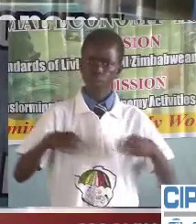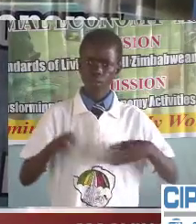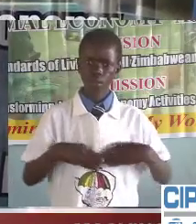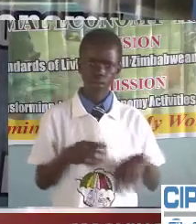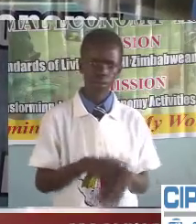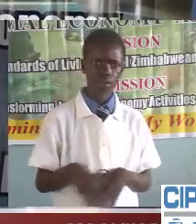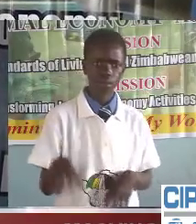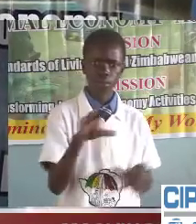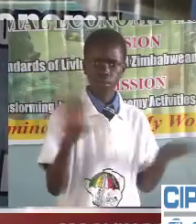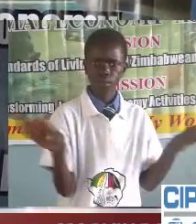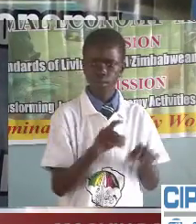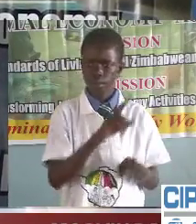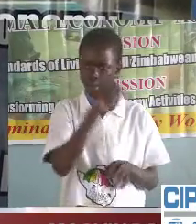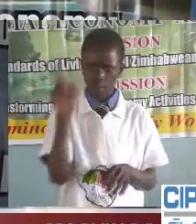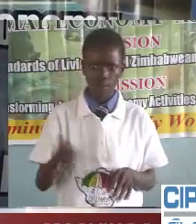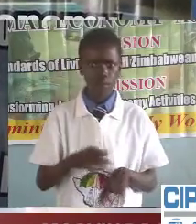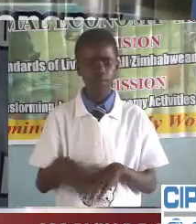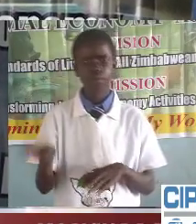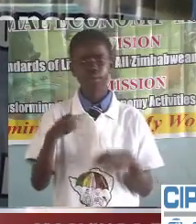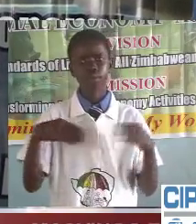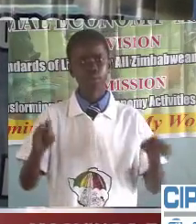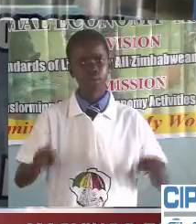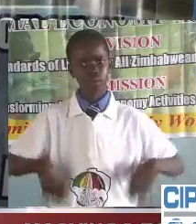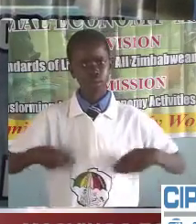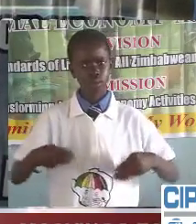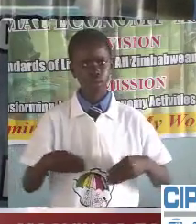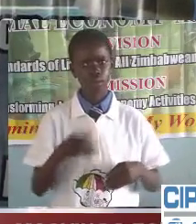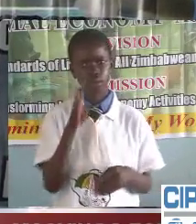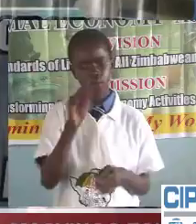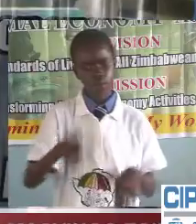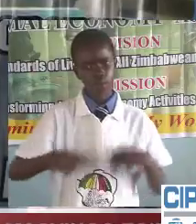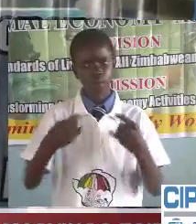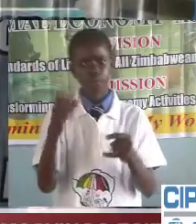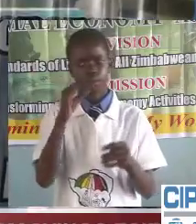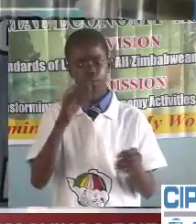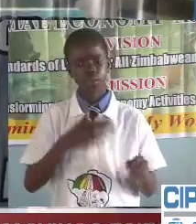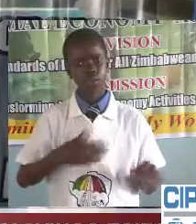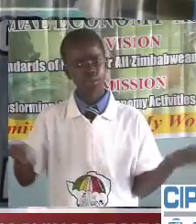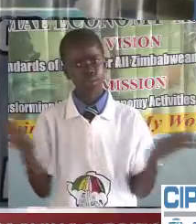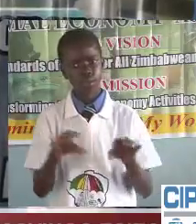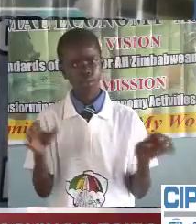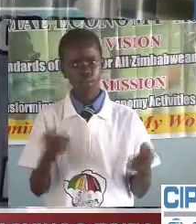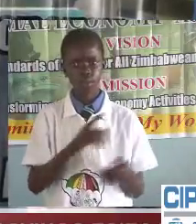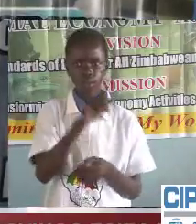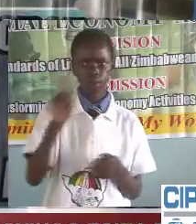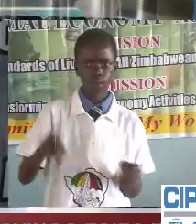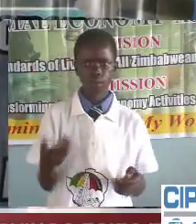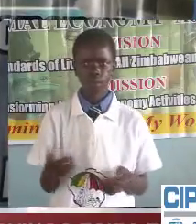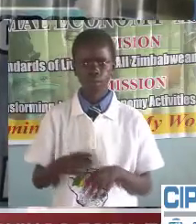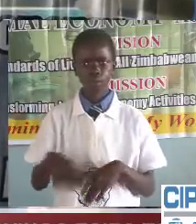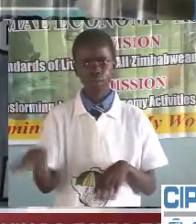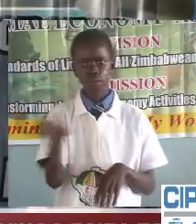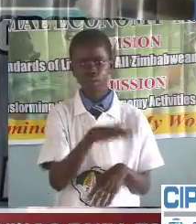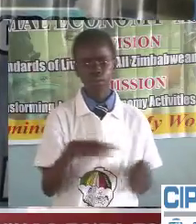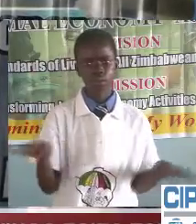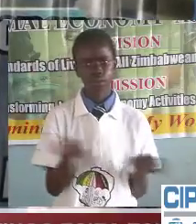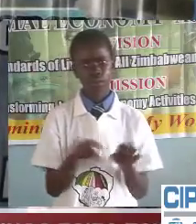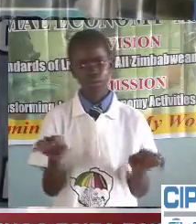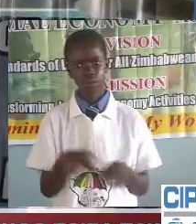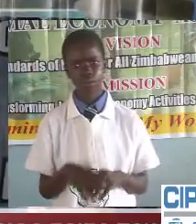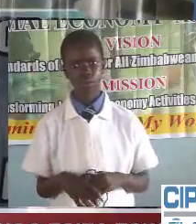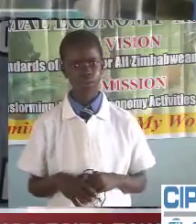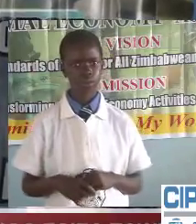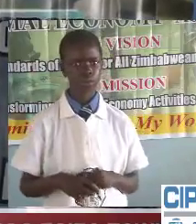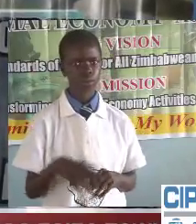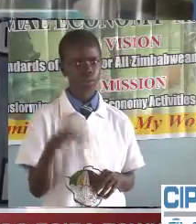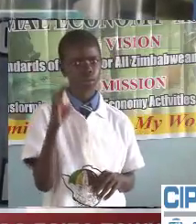avo concerning isu, vatiudze zvavachada kutiitira, vatiudzewo zvakare nekuda kuti sezvandareva kuti kuparliament